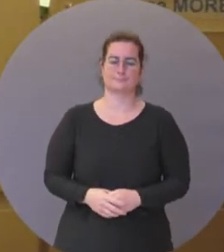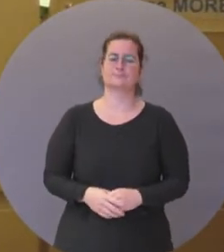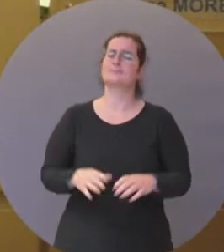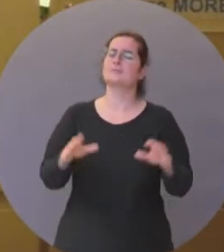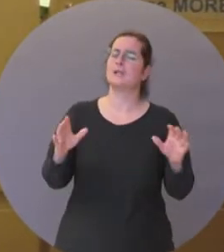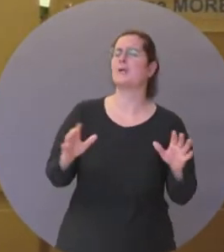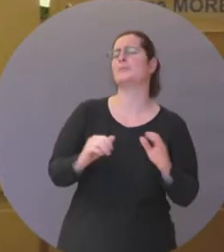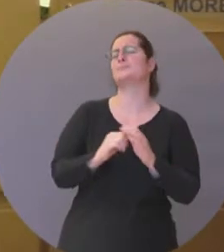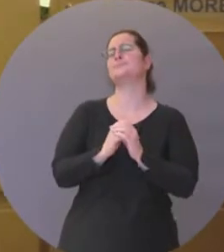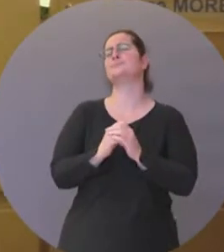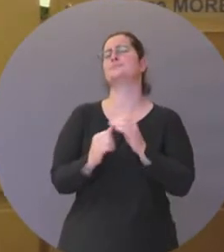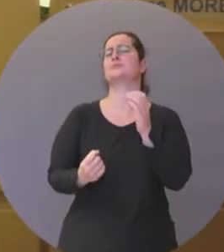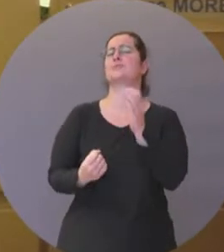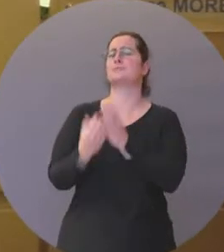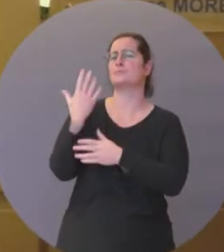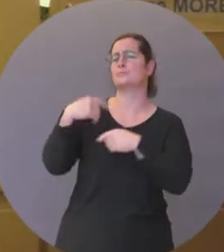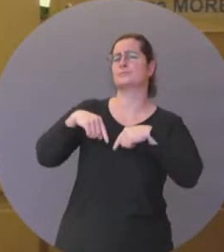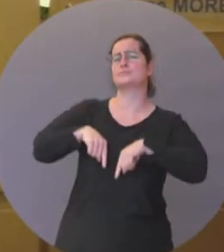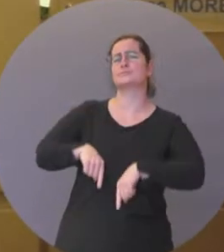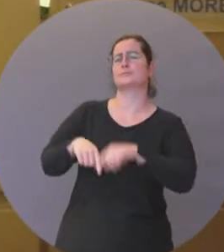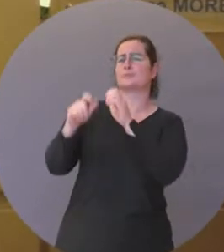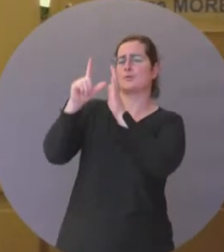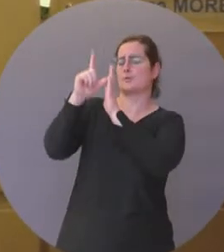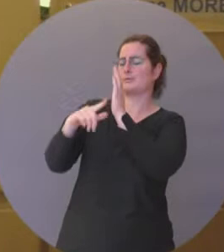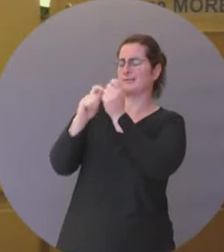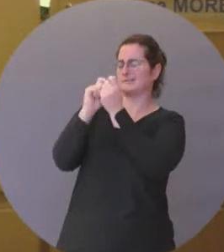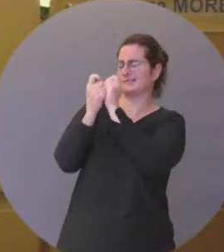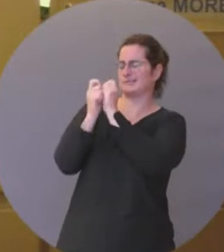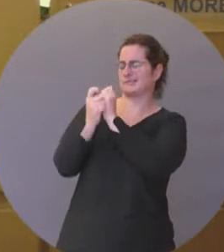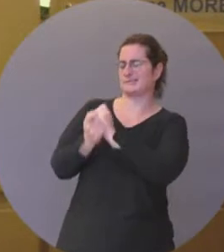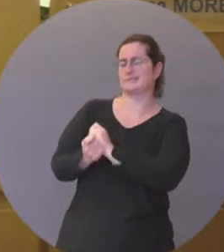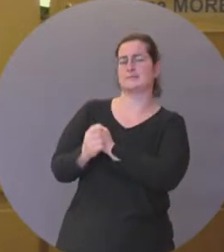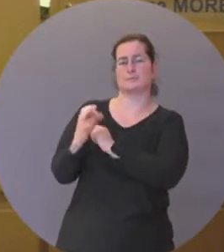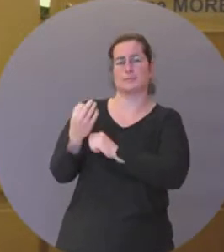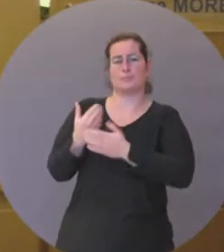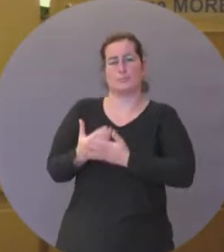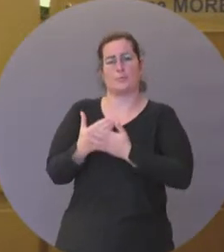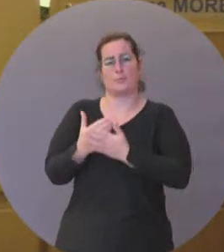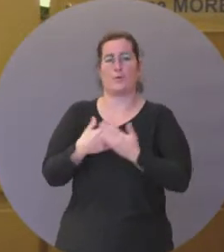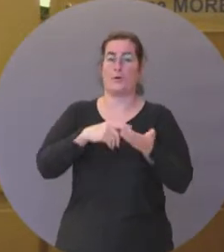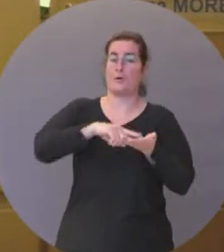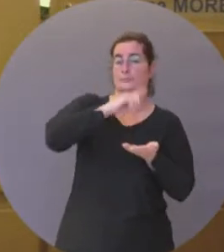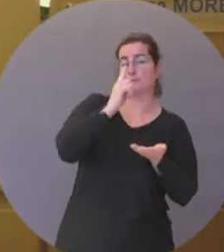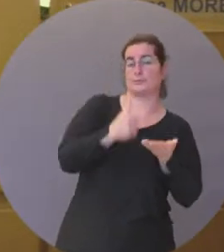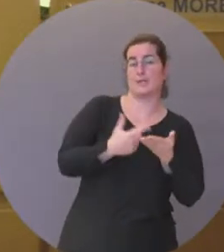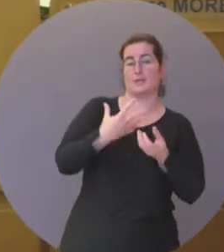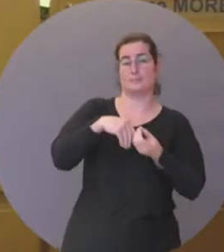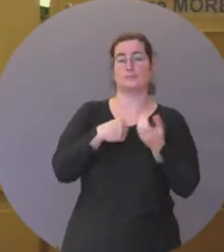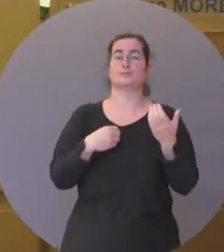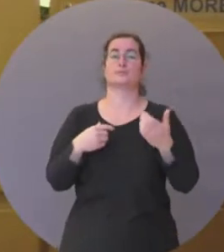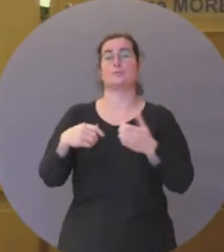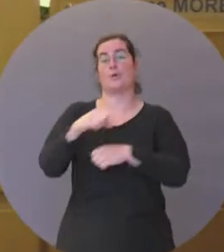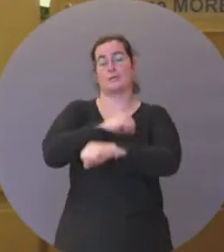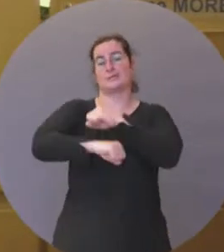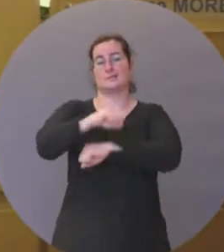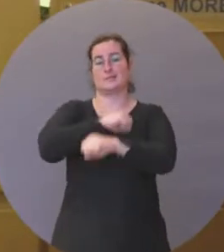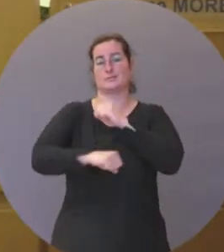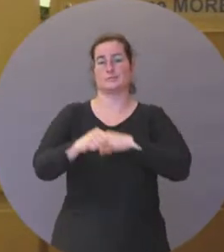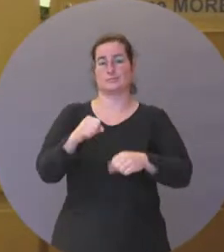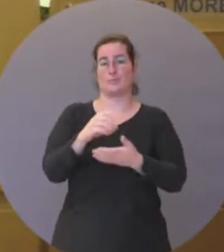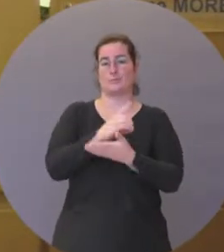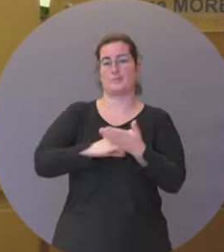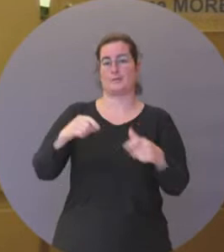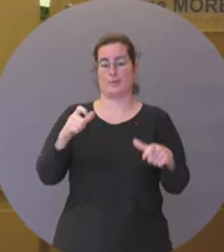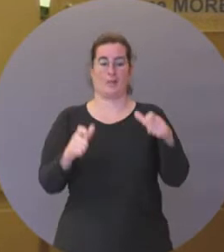les réformes gouvernementales entraînent et risquent d'entraîner davantage sur le budget et le fonctionnement de notre collectivité je pense d'abord